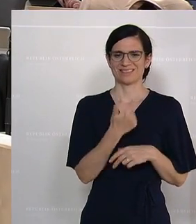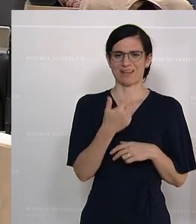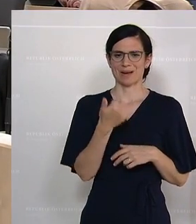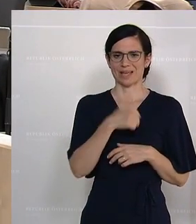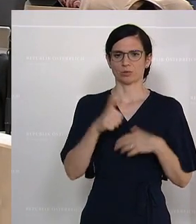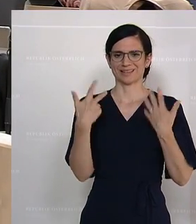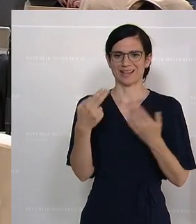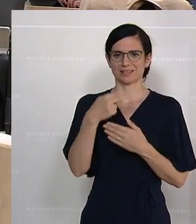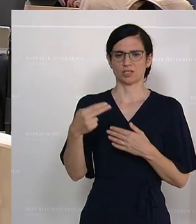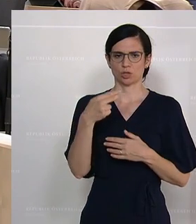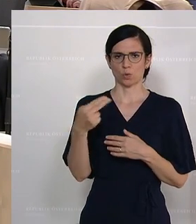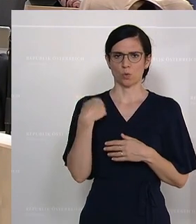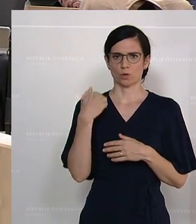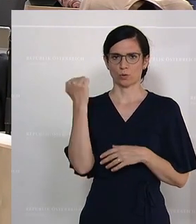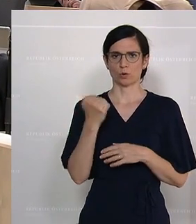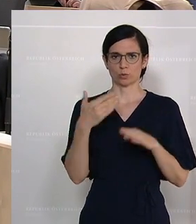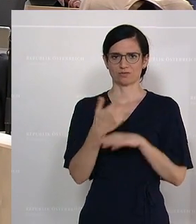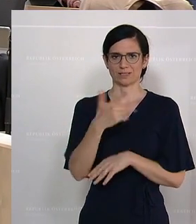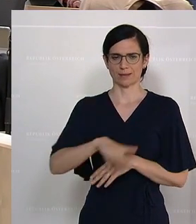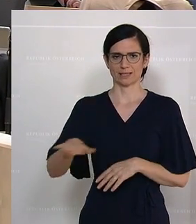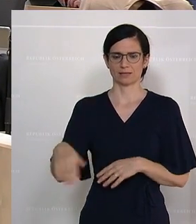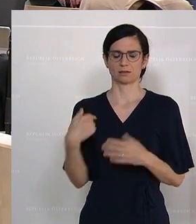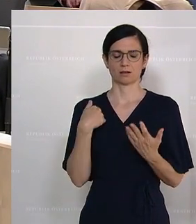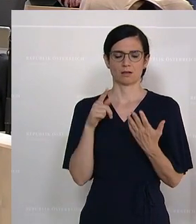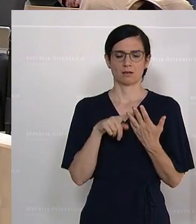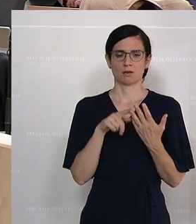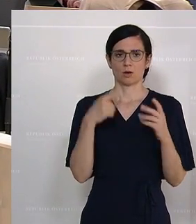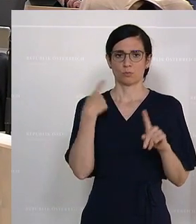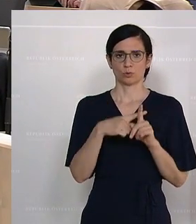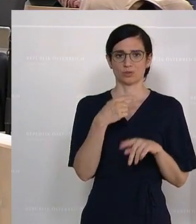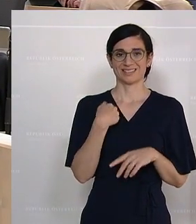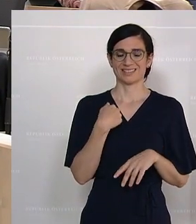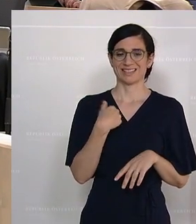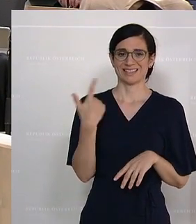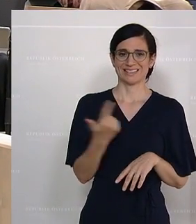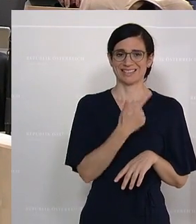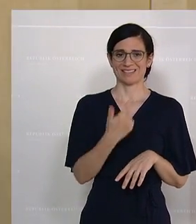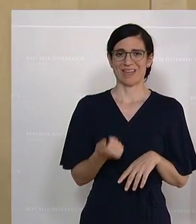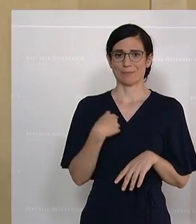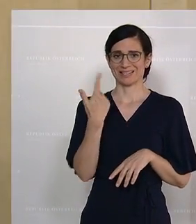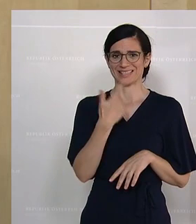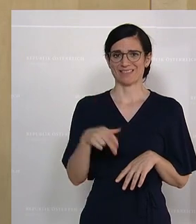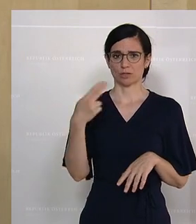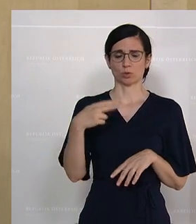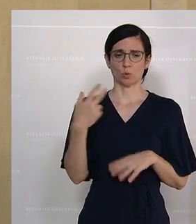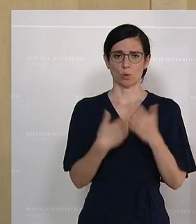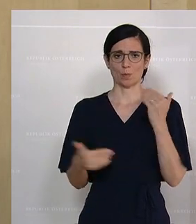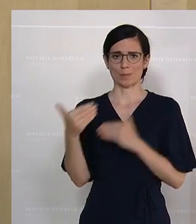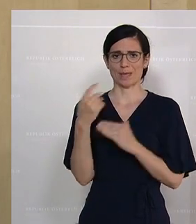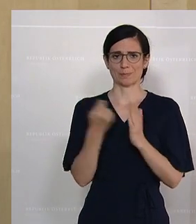familienbeihilfe einmalzahlungen im august plus 2 mal 200 euro kinder mehrbetrag das ist eine erhöhung von